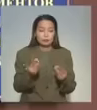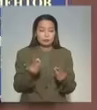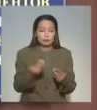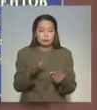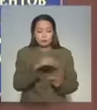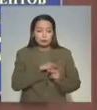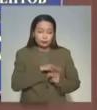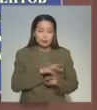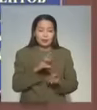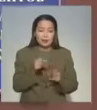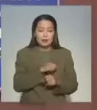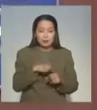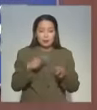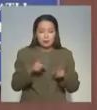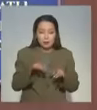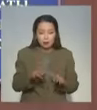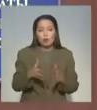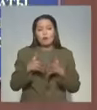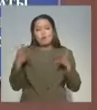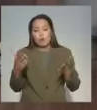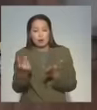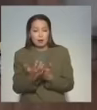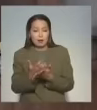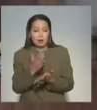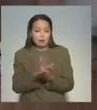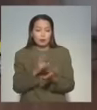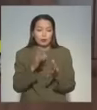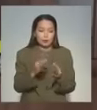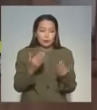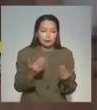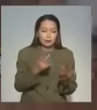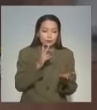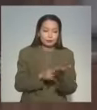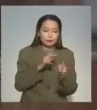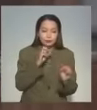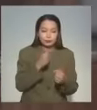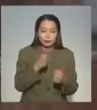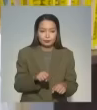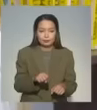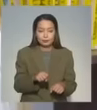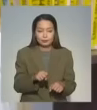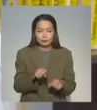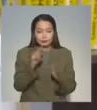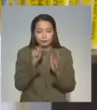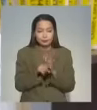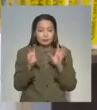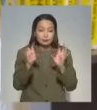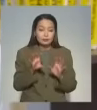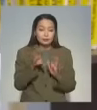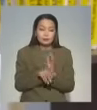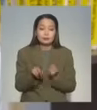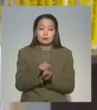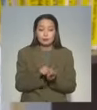экс-супруг на самом деле неплохо зарабатывает. Но вывести нечистых на руку мужей на чистую воду можно, если внести в закон